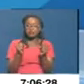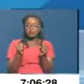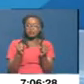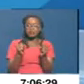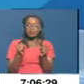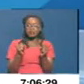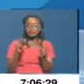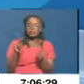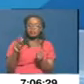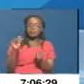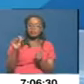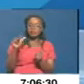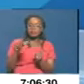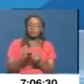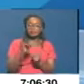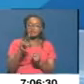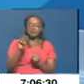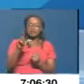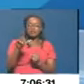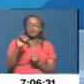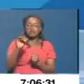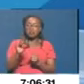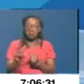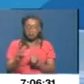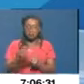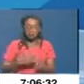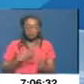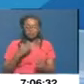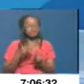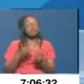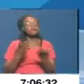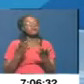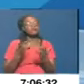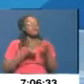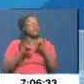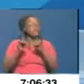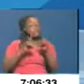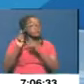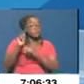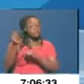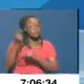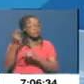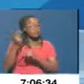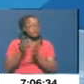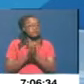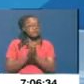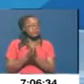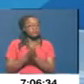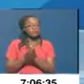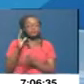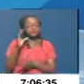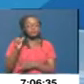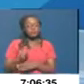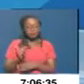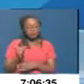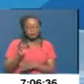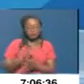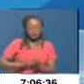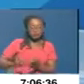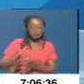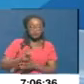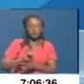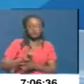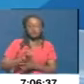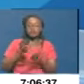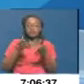Kaljulaid ambaye anazuru nchini wakiandamana na waziri wa mazingira Keriako Tobiko leo walizuru